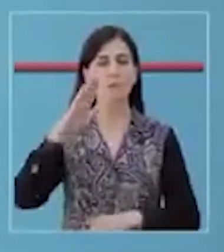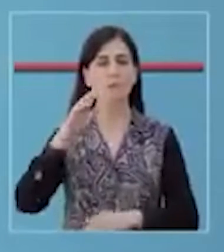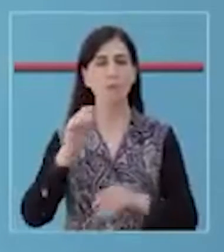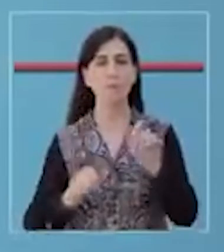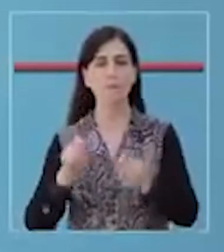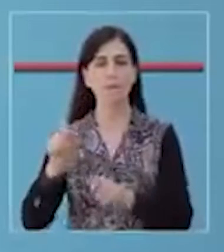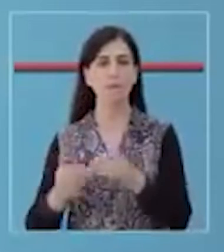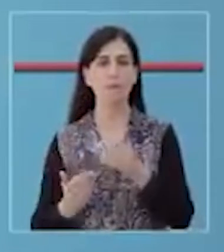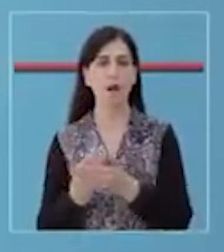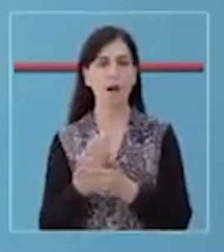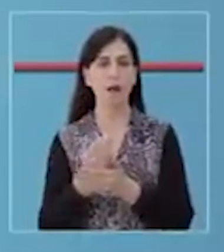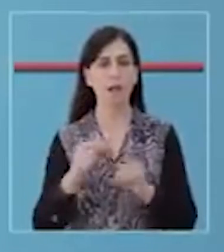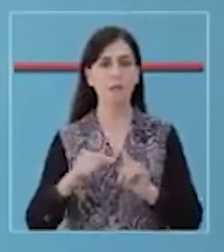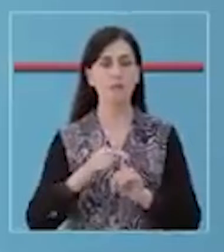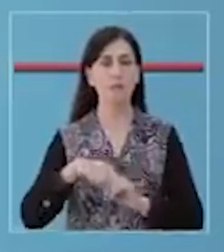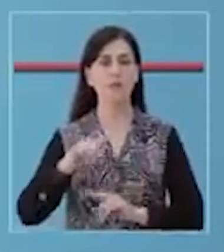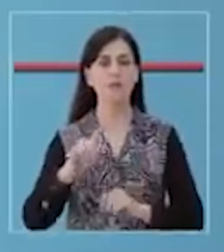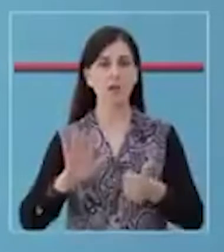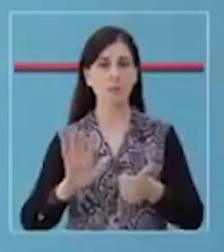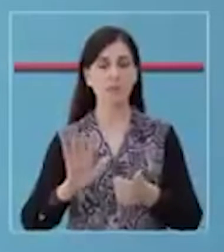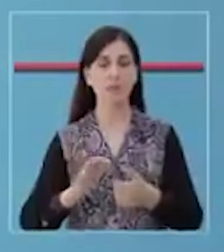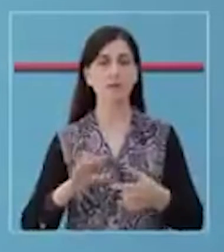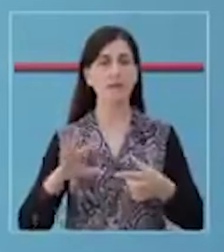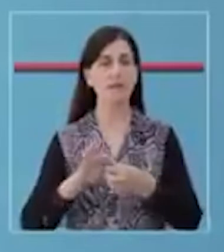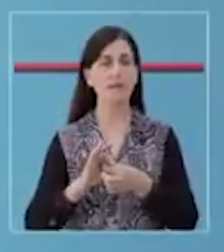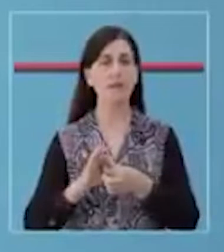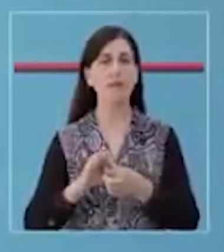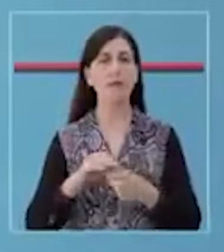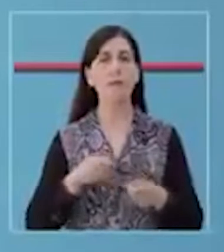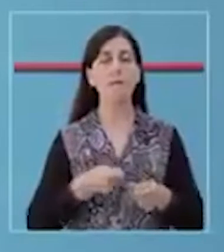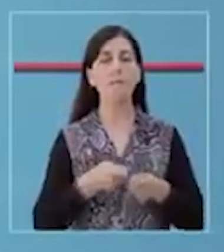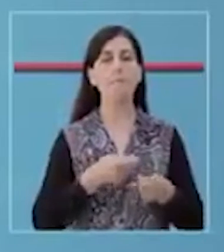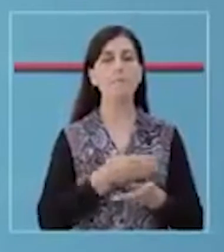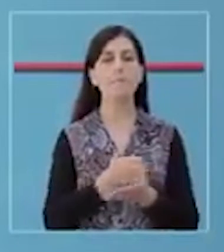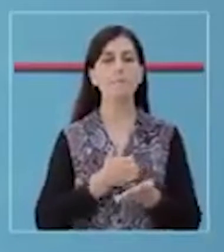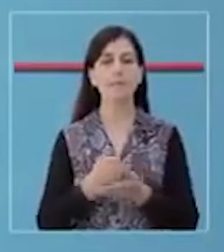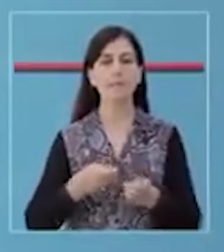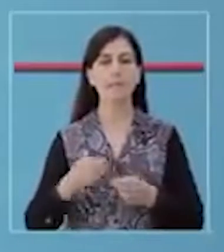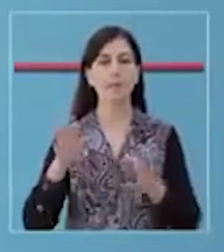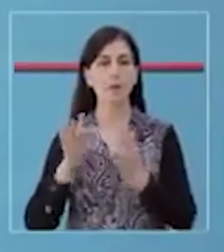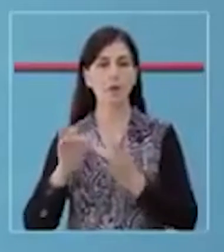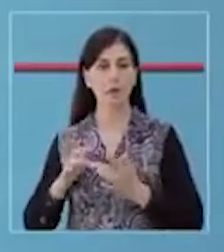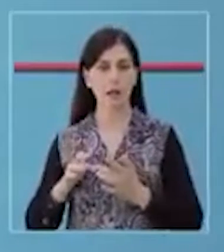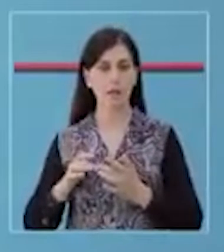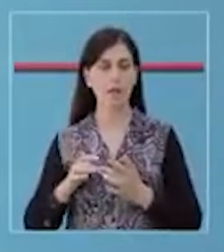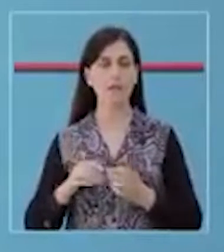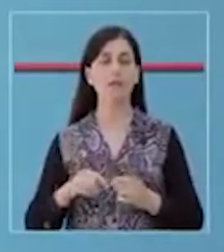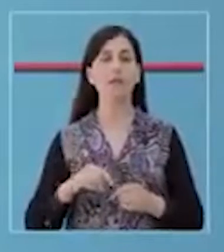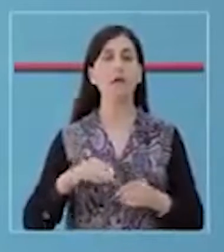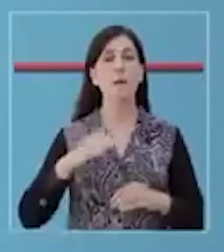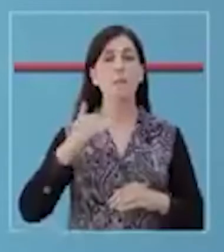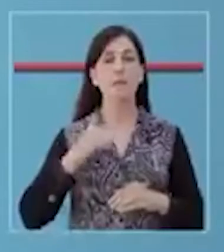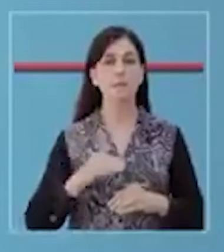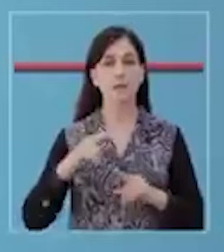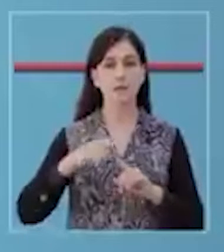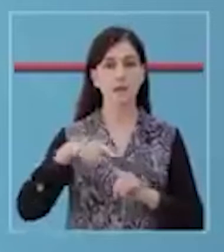më të lartë të rasteve ditore, me 16 të prekur, që lidhen me aktivitete biznesi dhe kontakte të tyre. E ndjekur nga